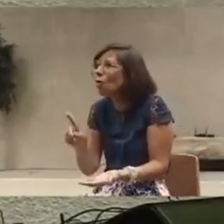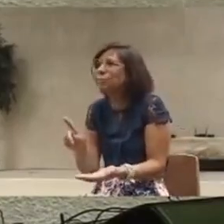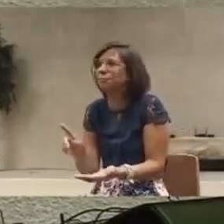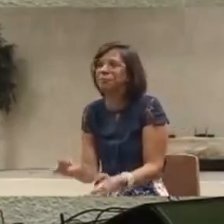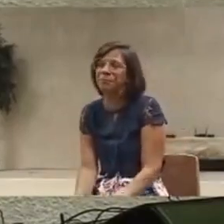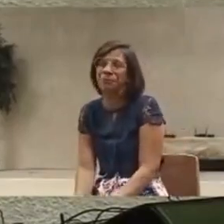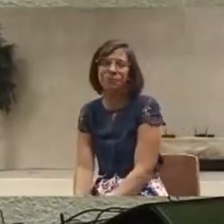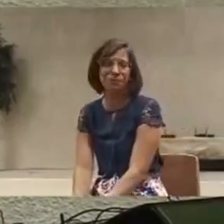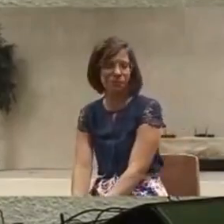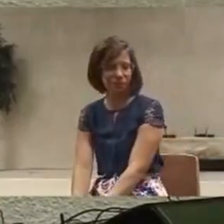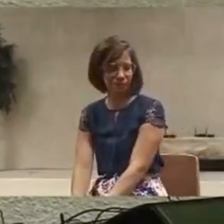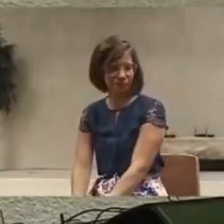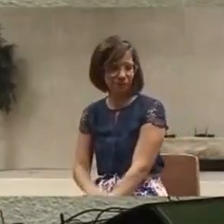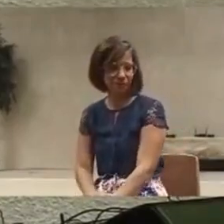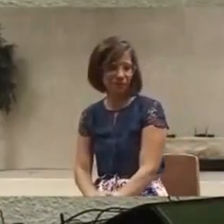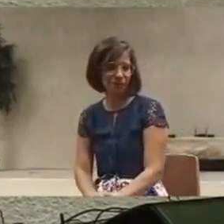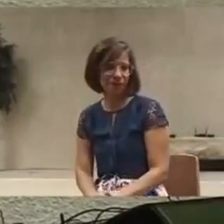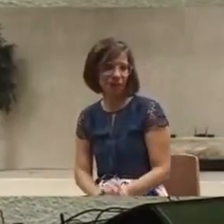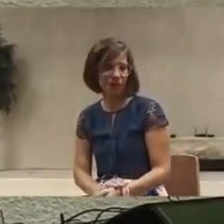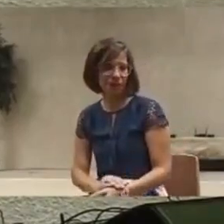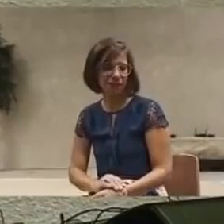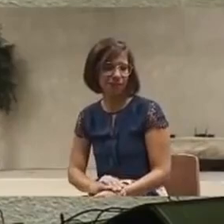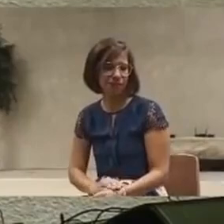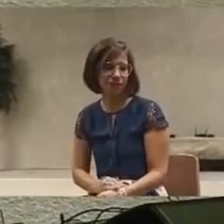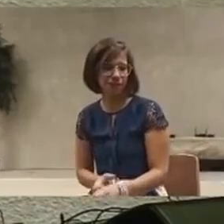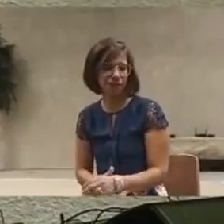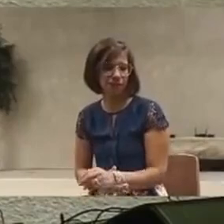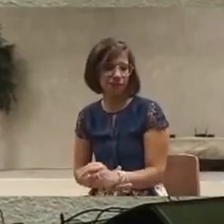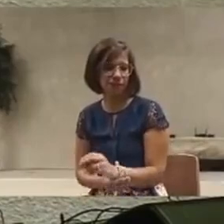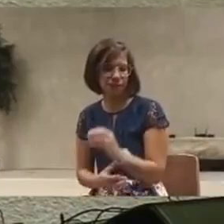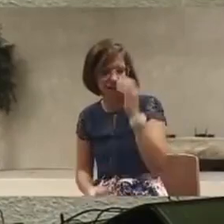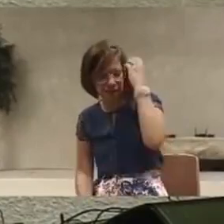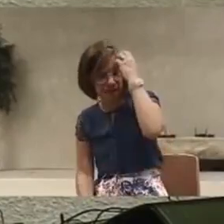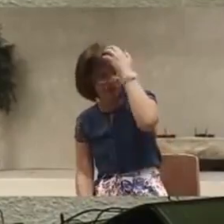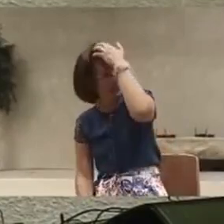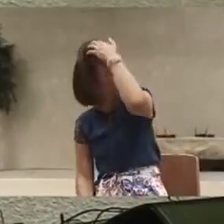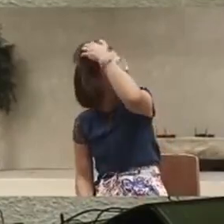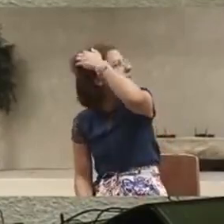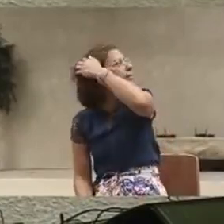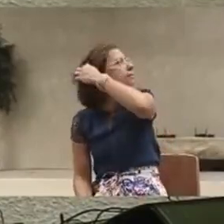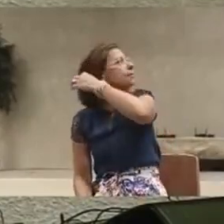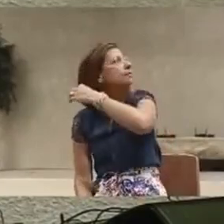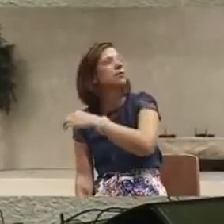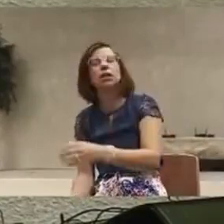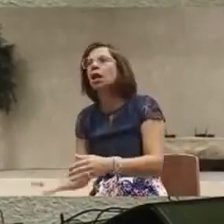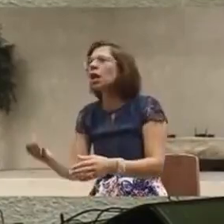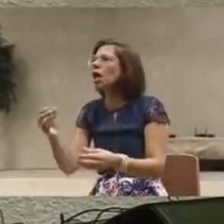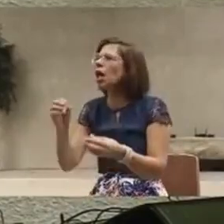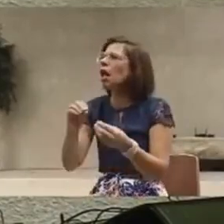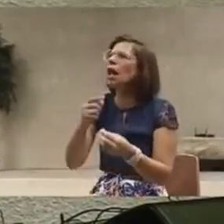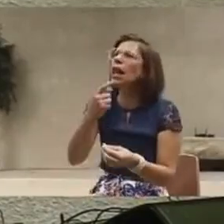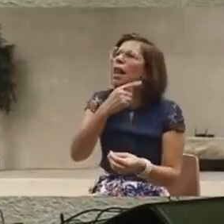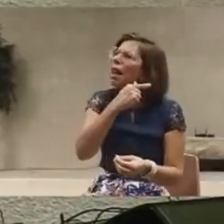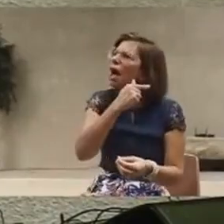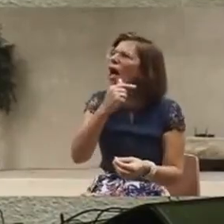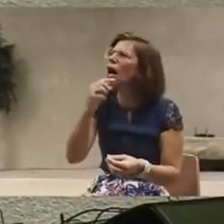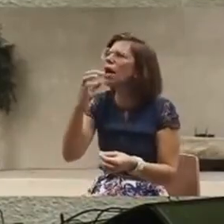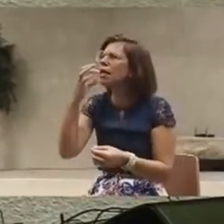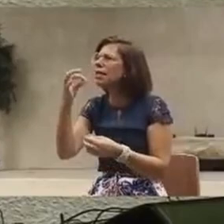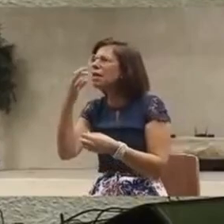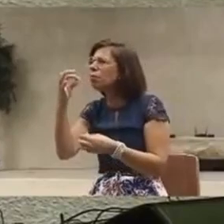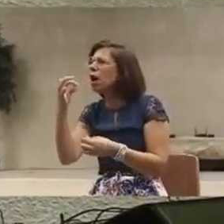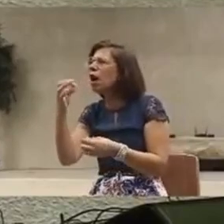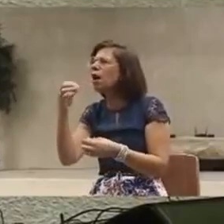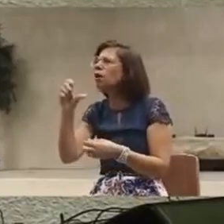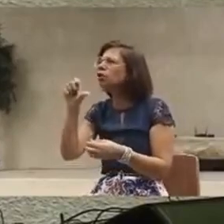même pour les études dans l'église, voilà. Et puis c'est arrivé tellement soudain, dans l'après-midi, elle se dit, mais Seigneur, tout seul, hein,